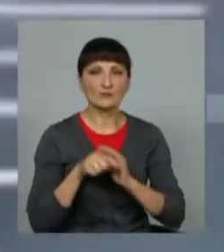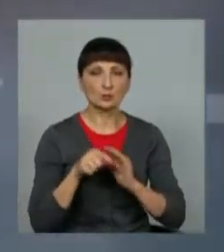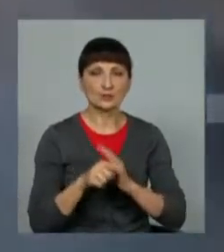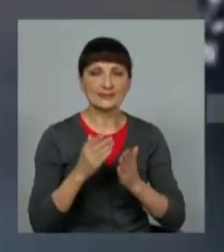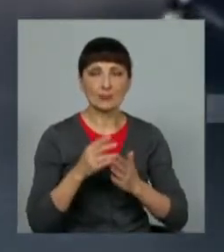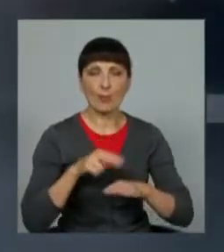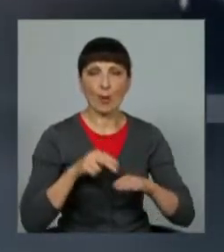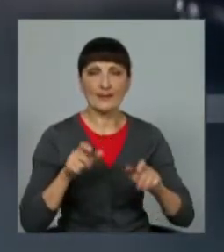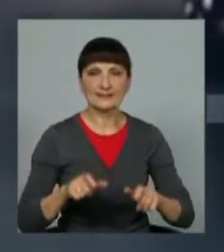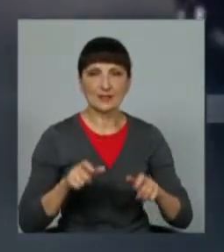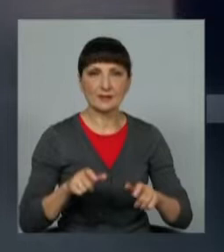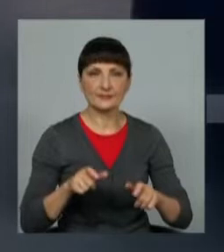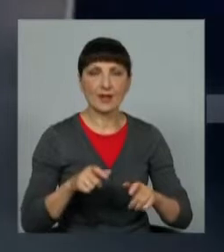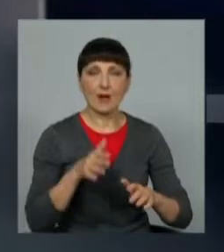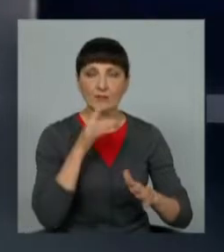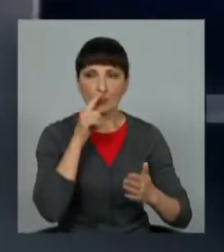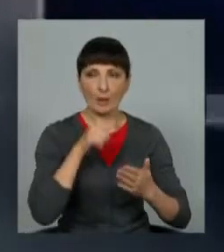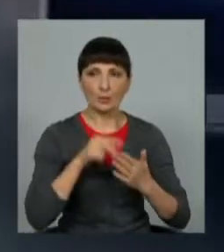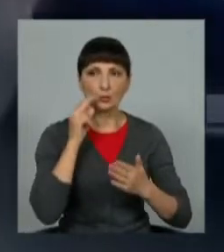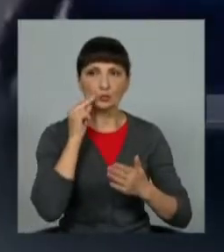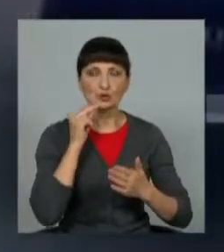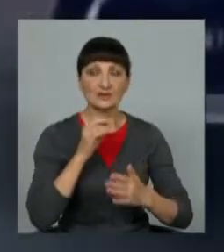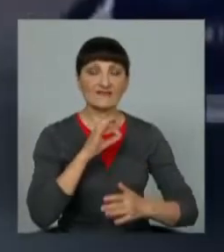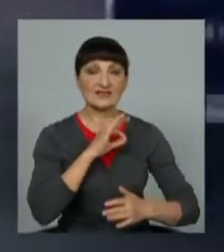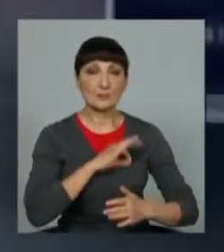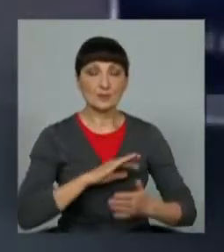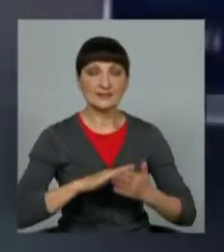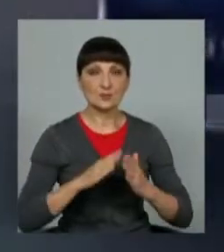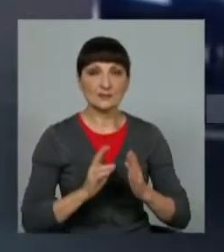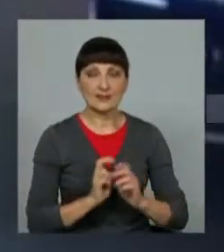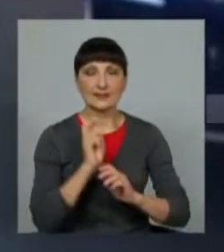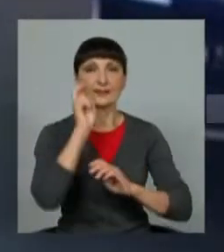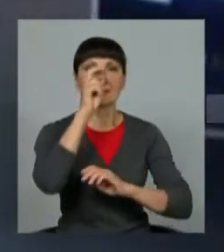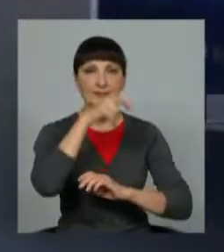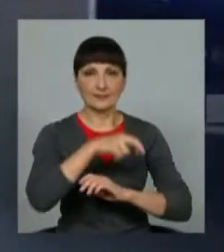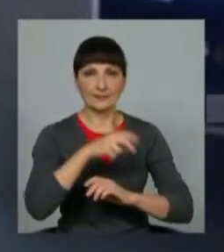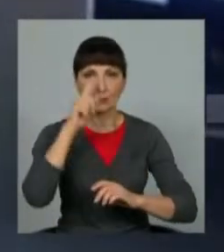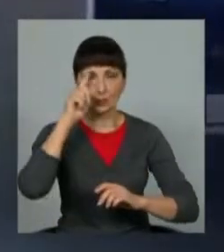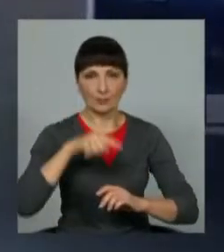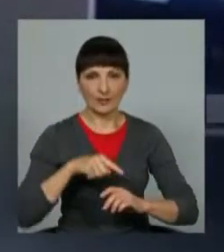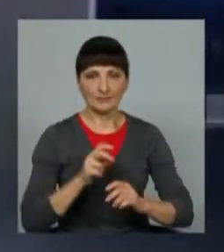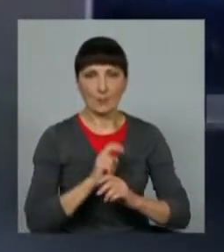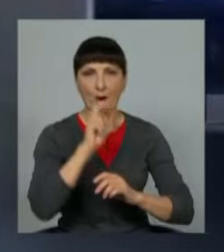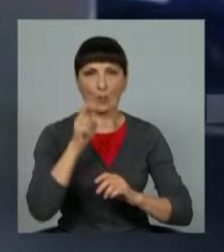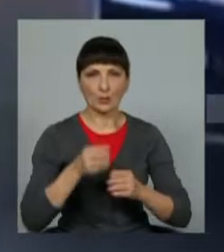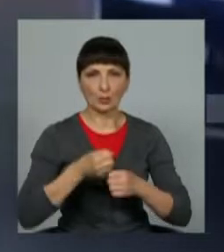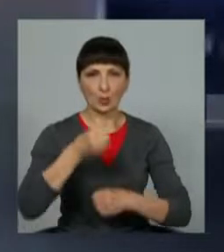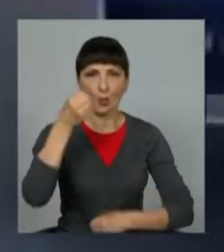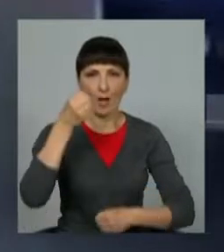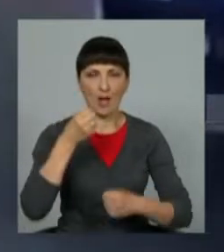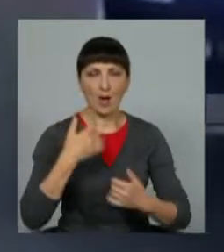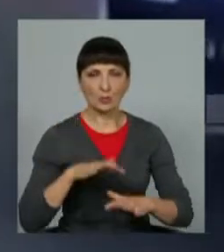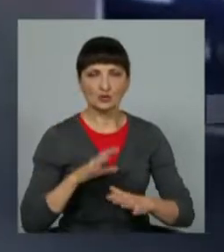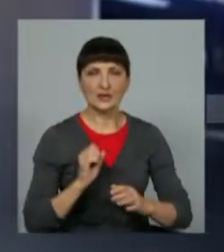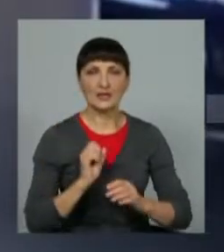которого сидят полицейские. В какой-то момент мужчина воспользовался ситуацией и, используя навыки паркура, с помощью трубы взобрался